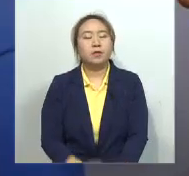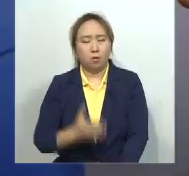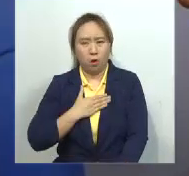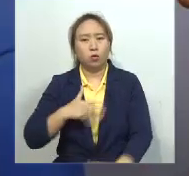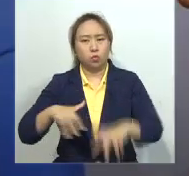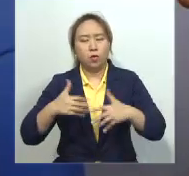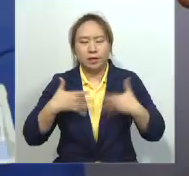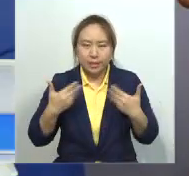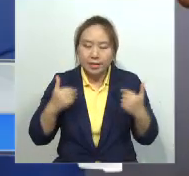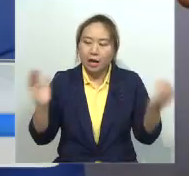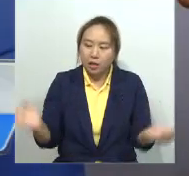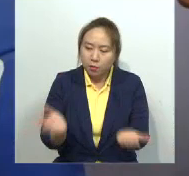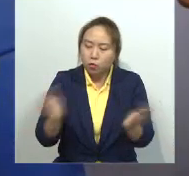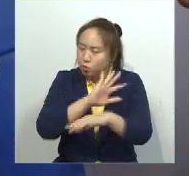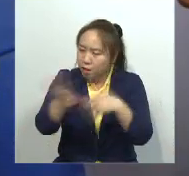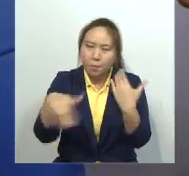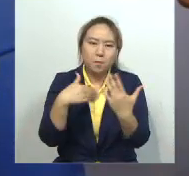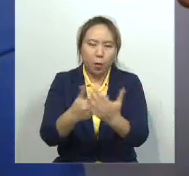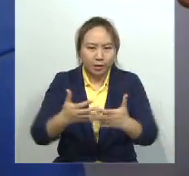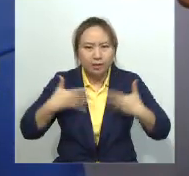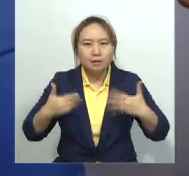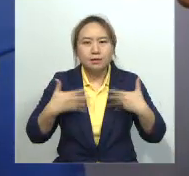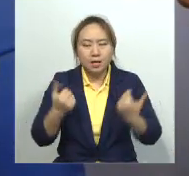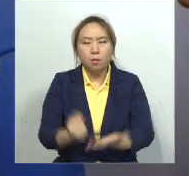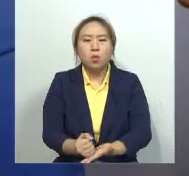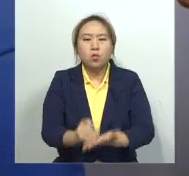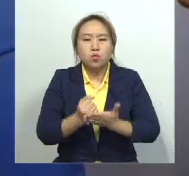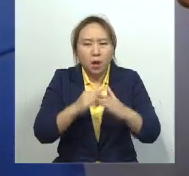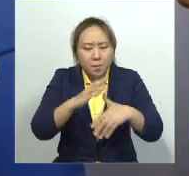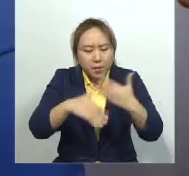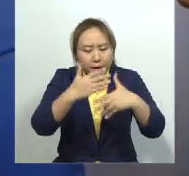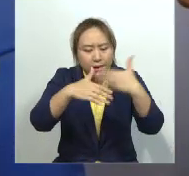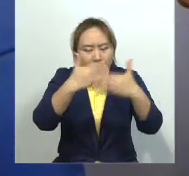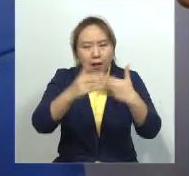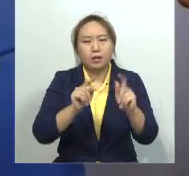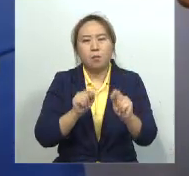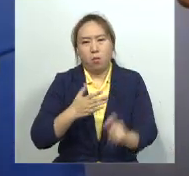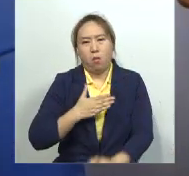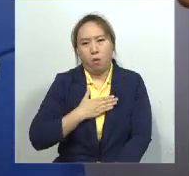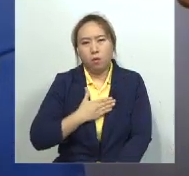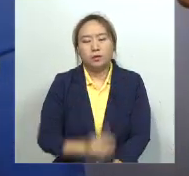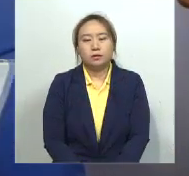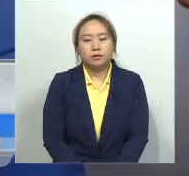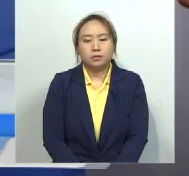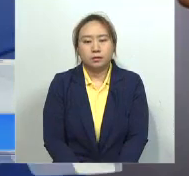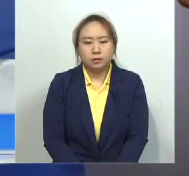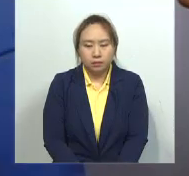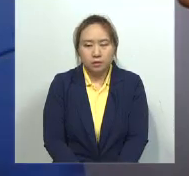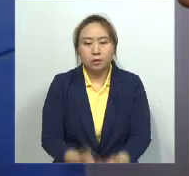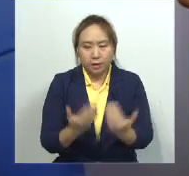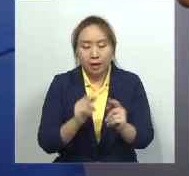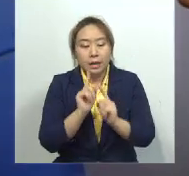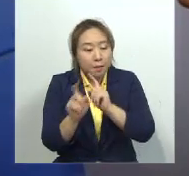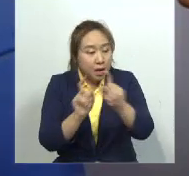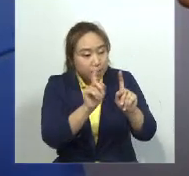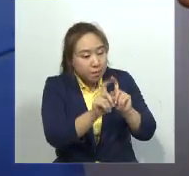สนับสนุนทุกอย่างที่มาช่วยกันพัฒนาในชุมชนตำบลนางทุ่งของเราครับผมครับผมประชาคมหมดแล้วฮะประ